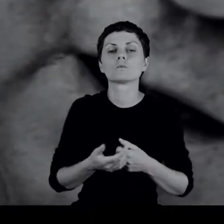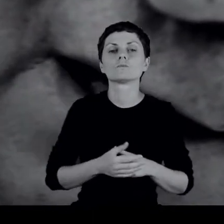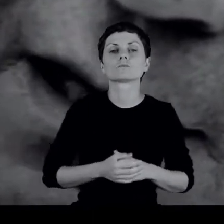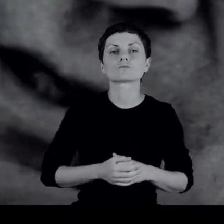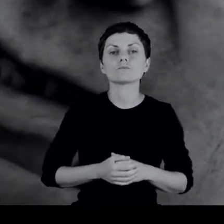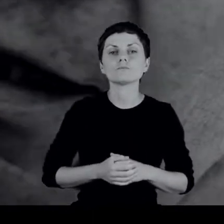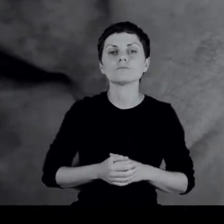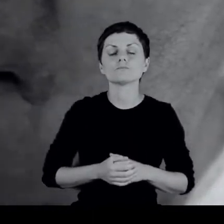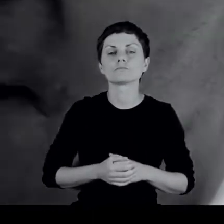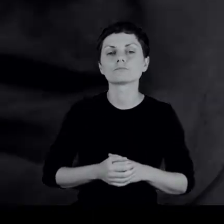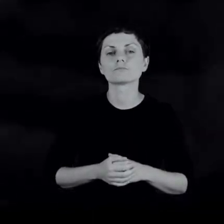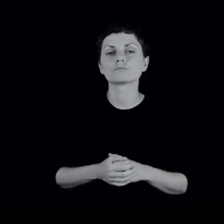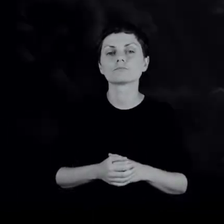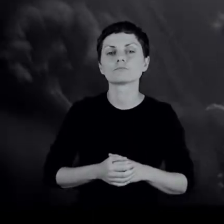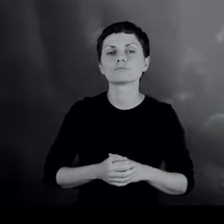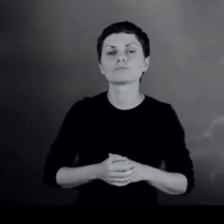że